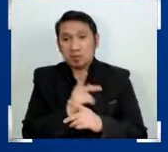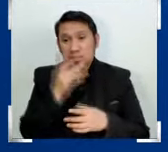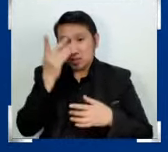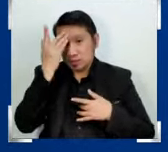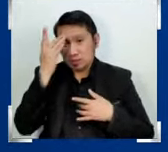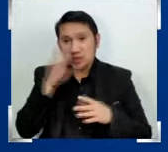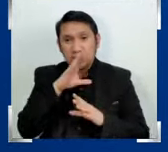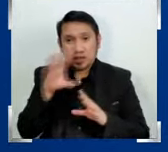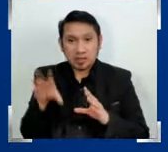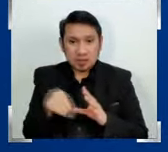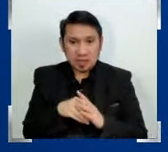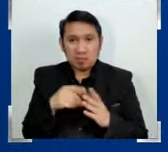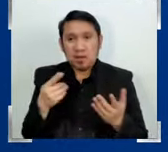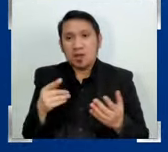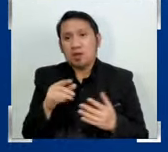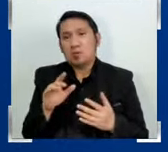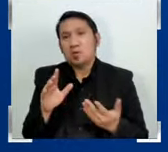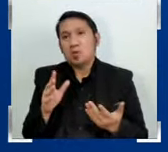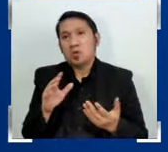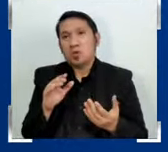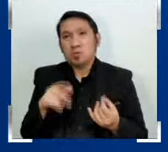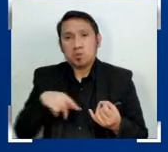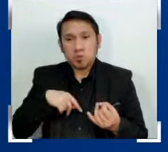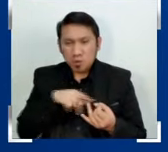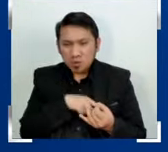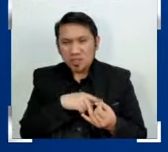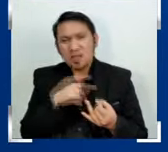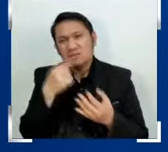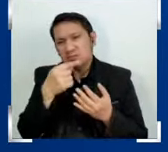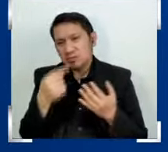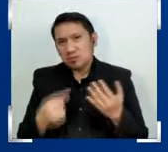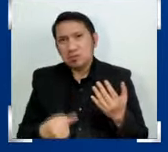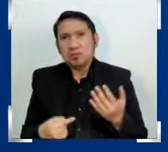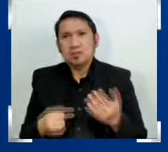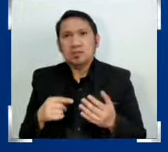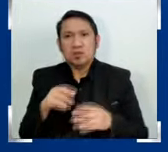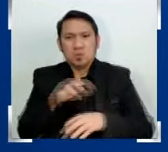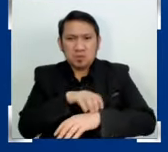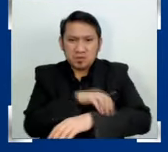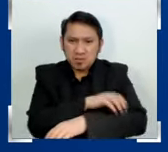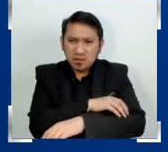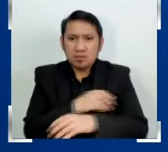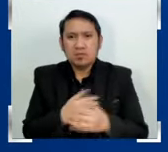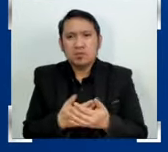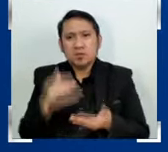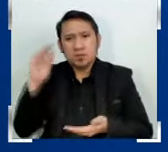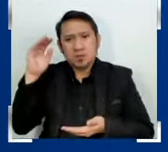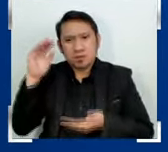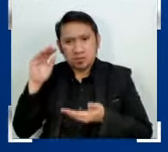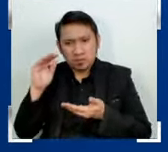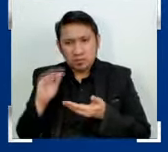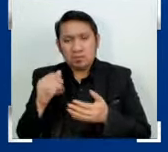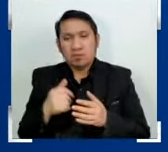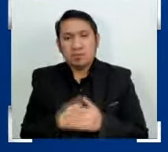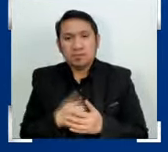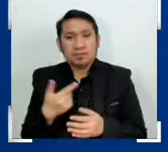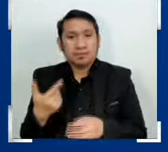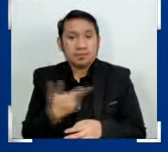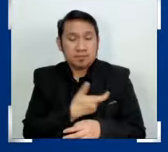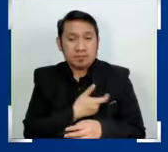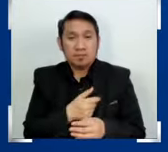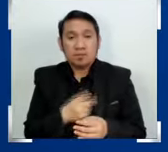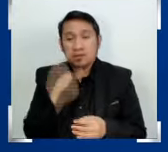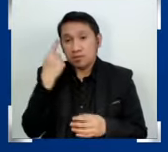yung influenza, pneumonia, no? Measles, talagang bumababa ang vaccination coverage doon sa mga